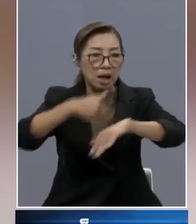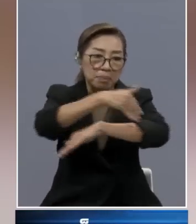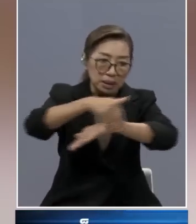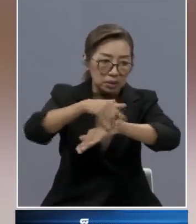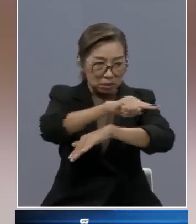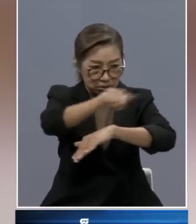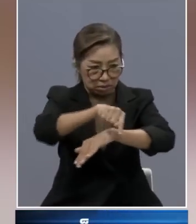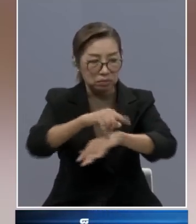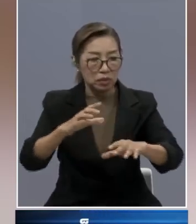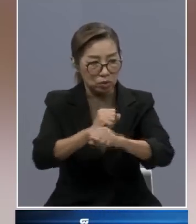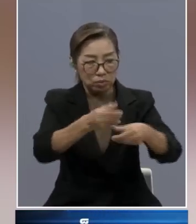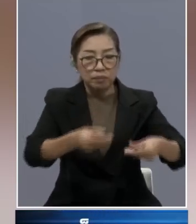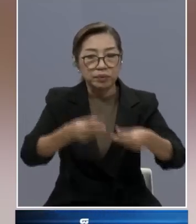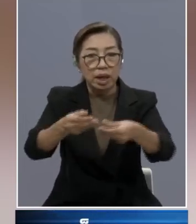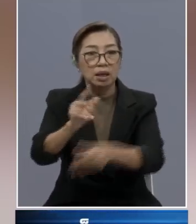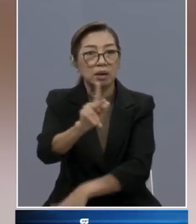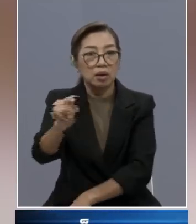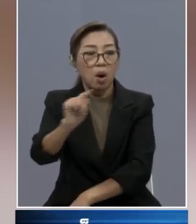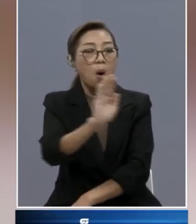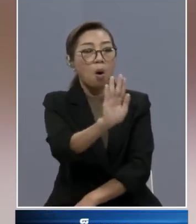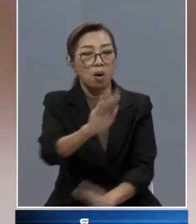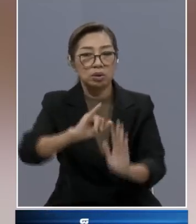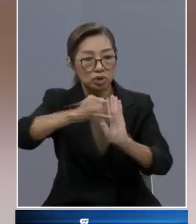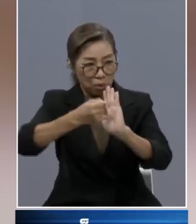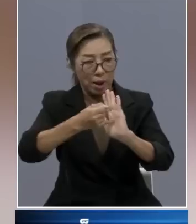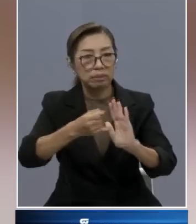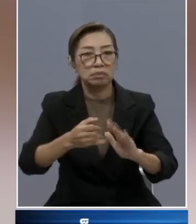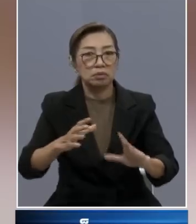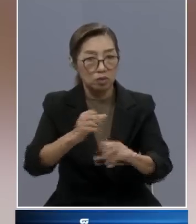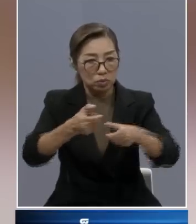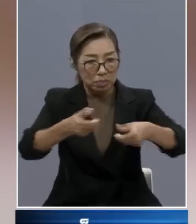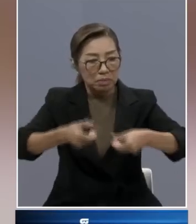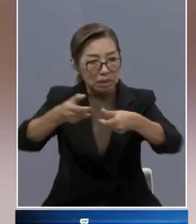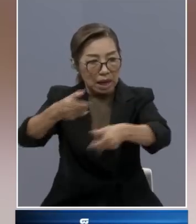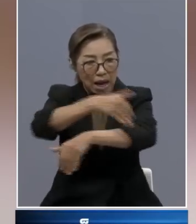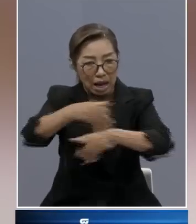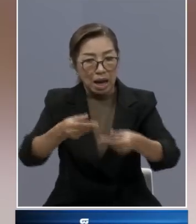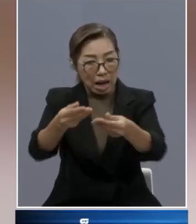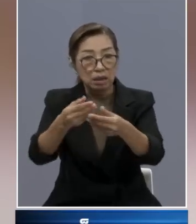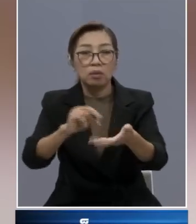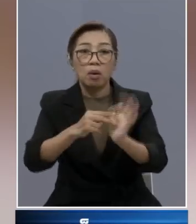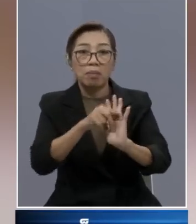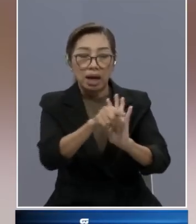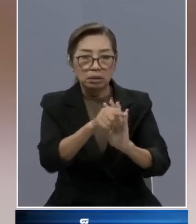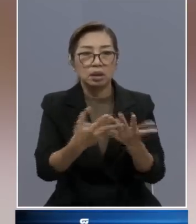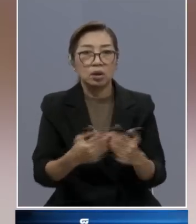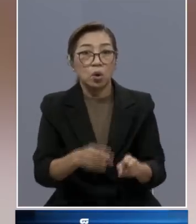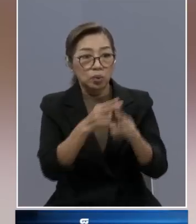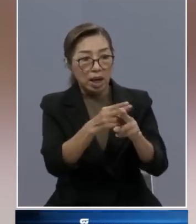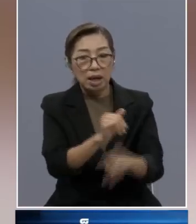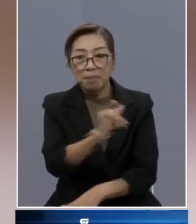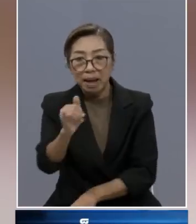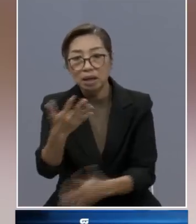ต่อผู้อำนวยการสำนักงานคณะกรรมการการเลือกตั้งประจำจังหวัดตนเองหรือในกรุงเทพโดยต้องมาด้วยตนเองหรือจะมอบอำนาจเป็นหนังสือให้